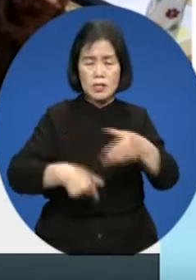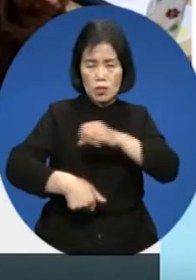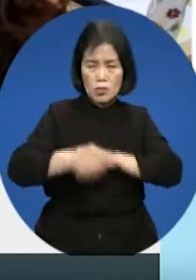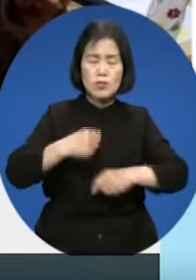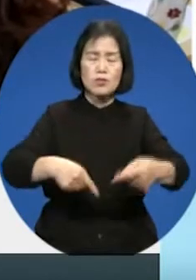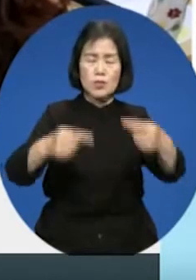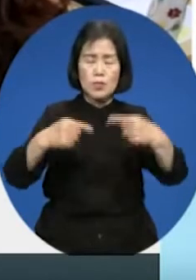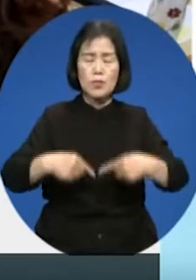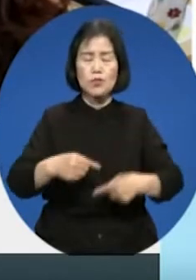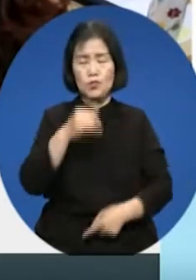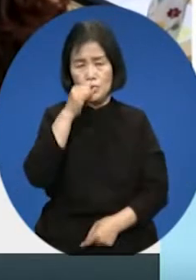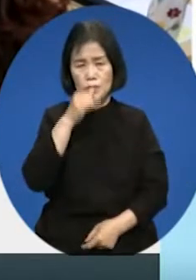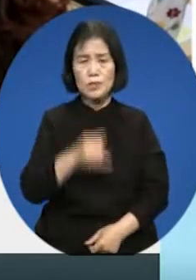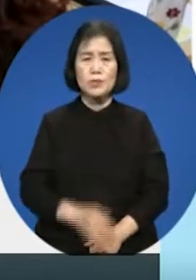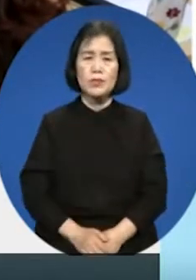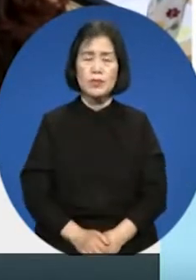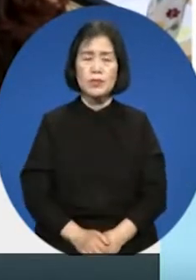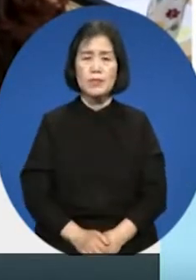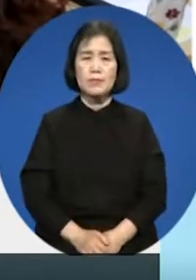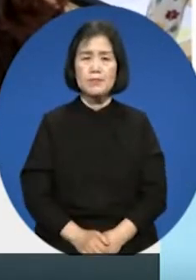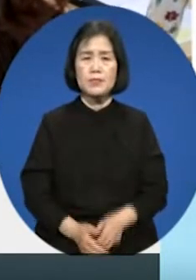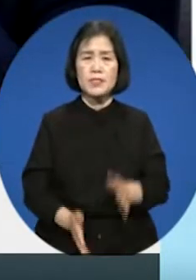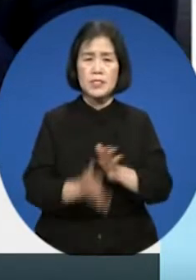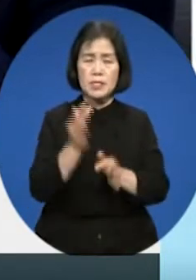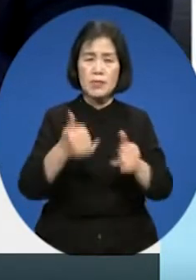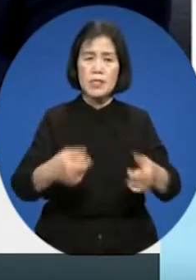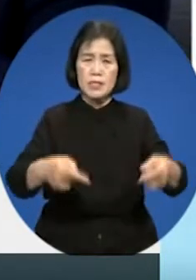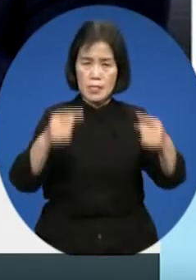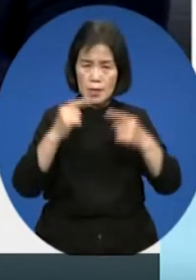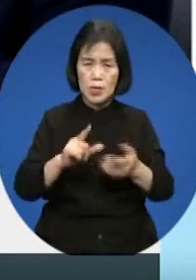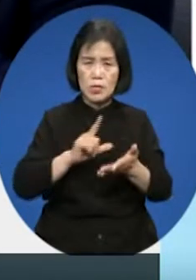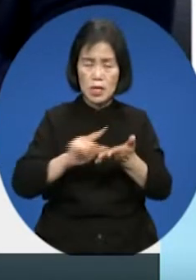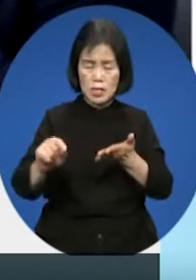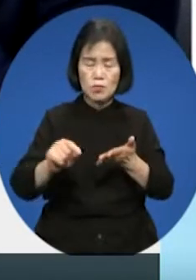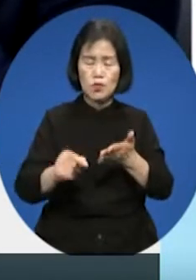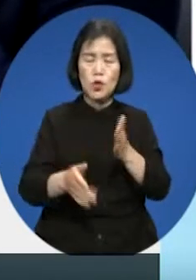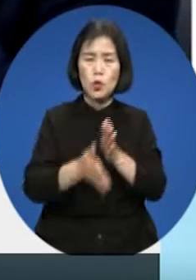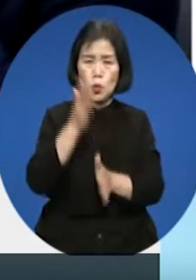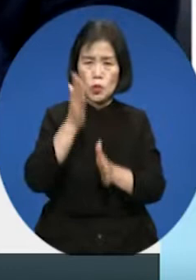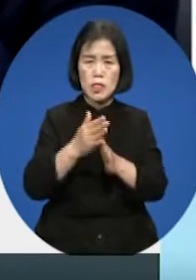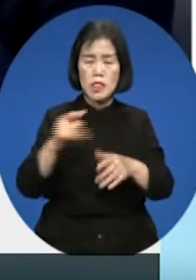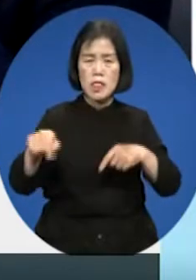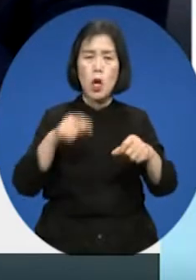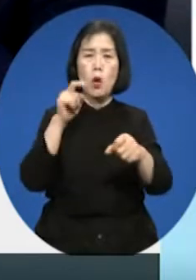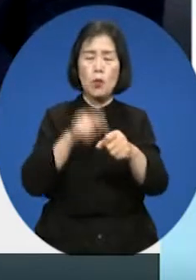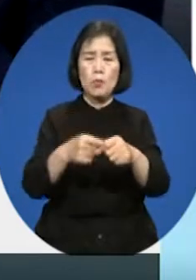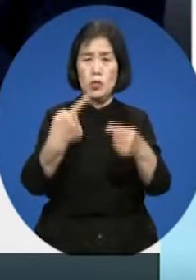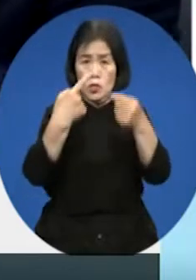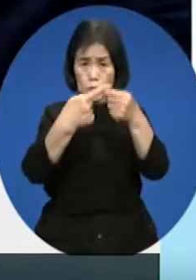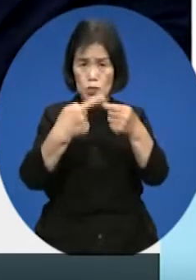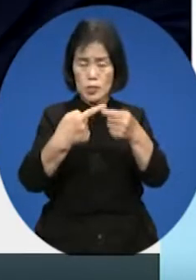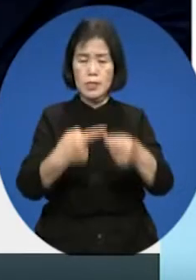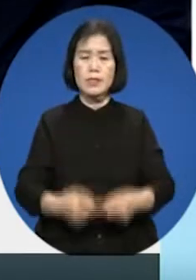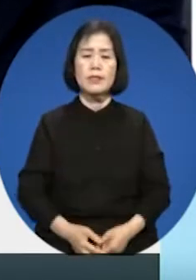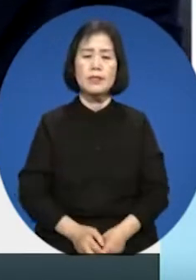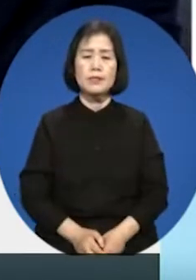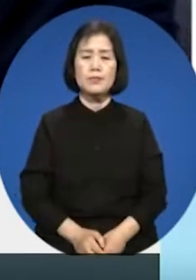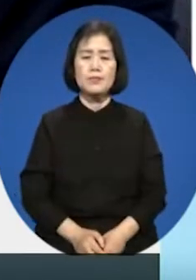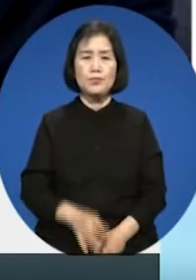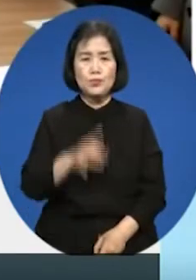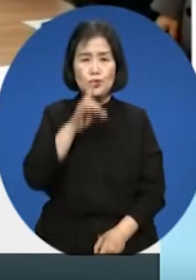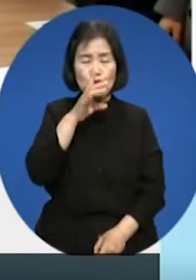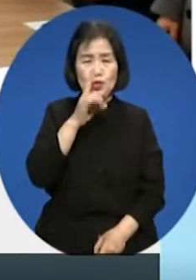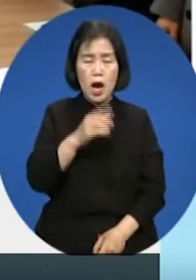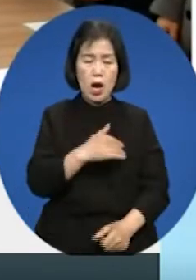참여를 해주고 계십니다. 제가 시민 참여 자치분권 도시가 시정 목표의 첫 번째인데요. 중앙에